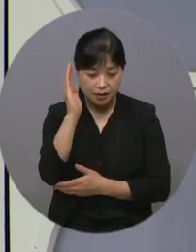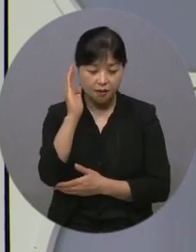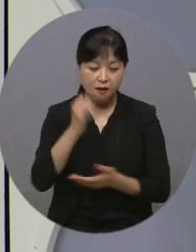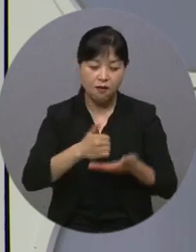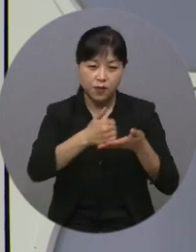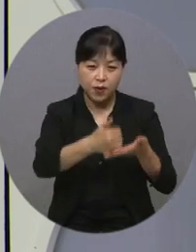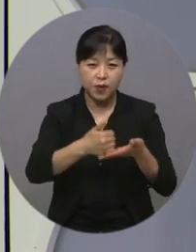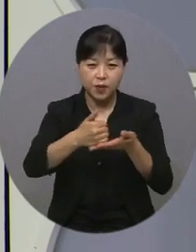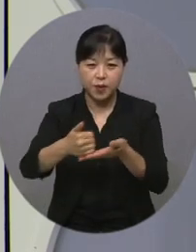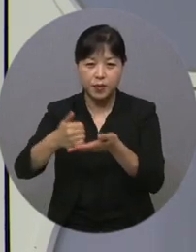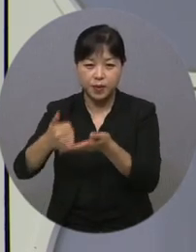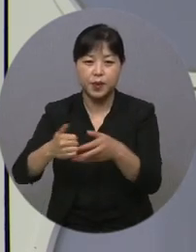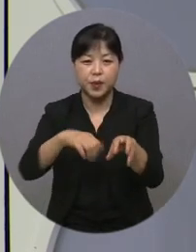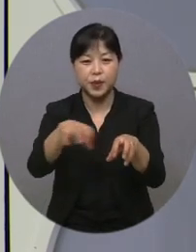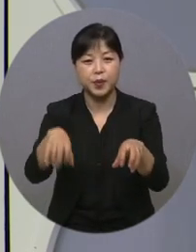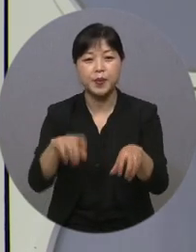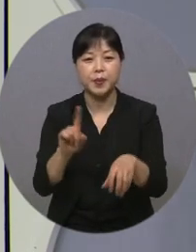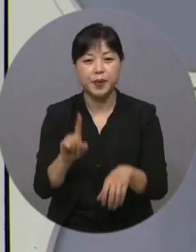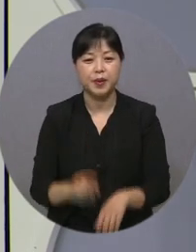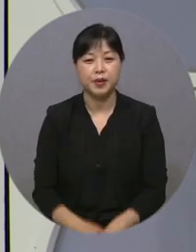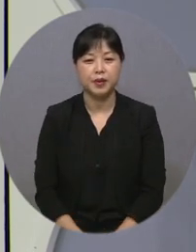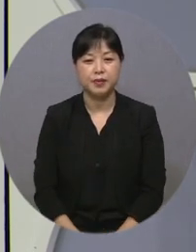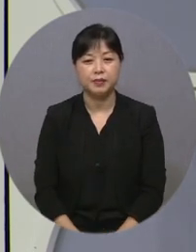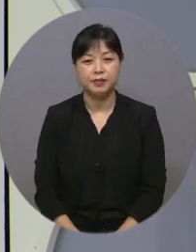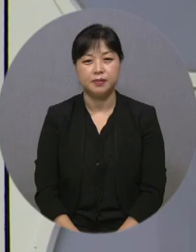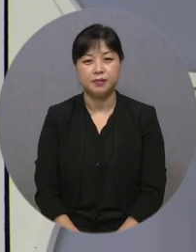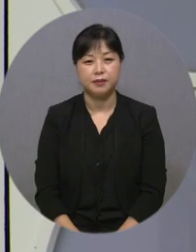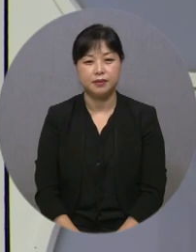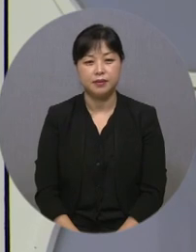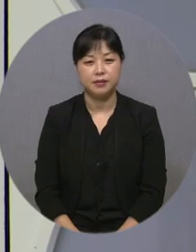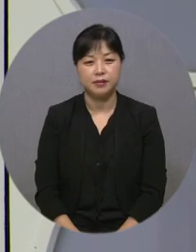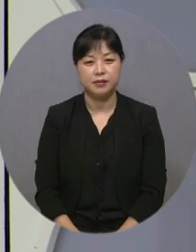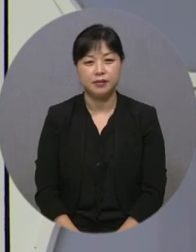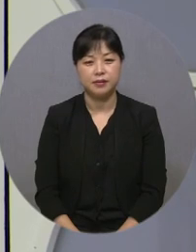받아서 했는지. 아까